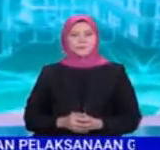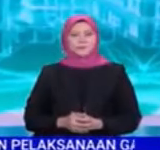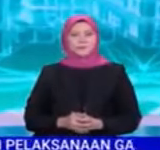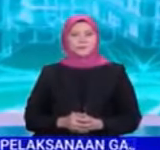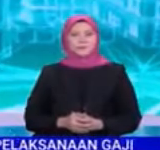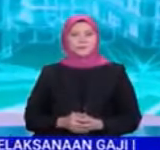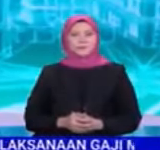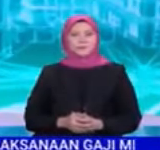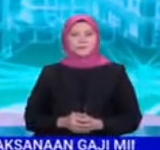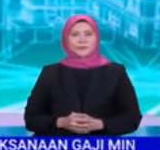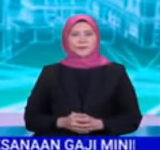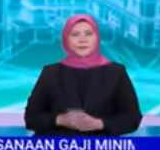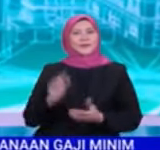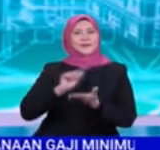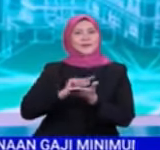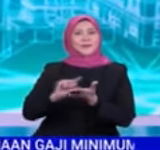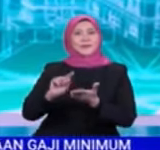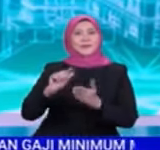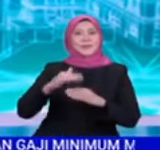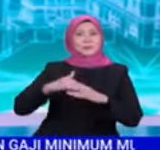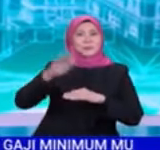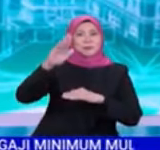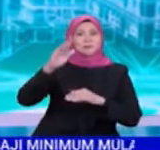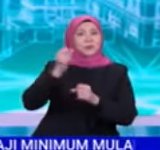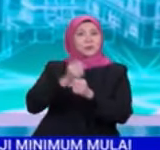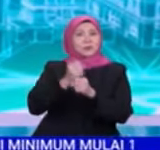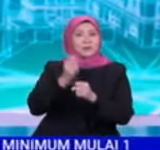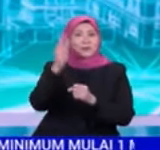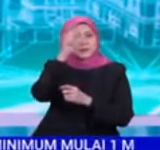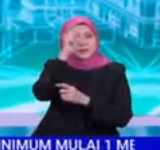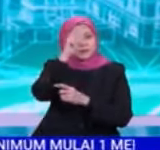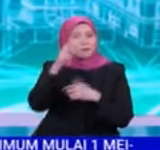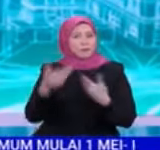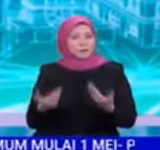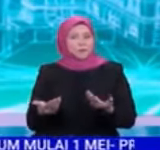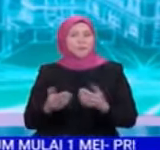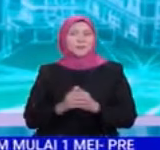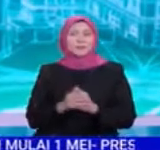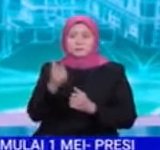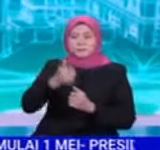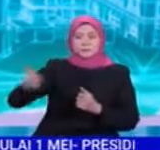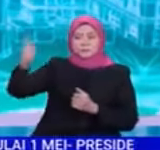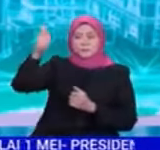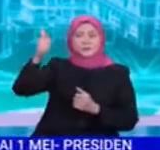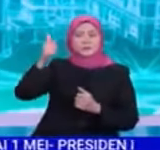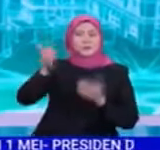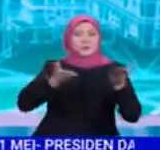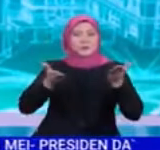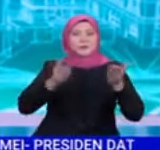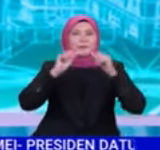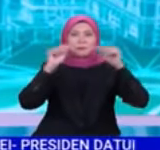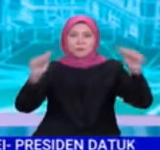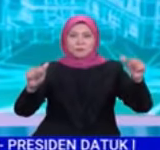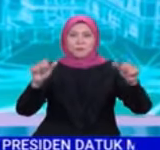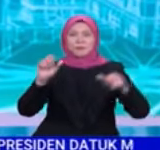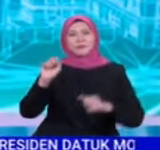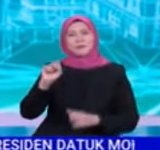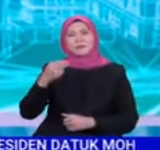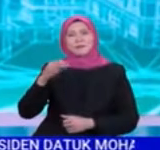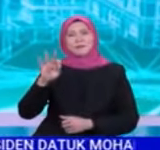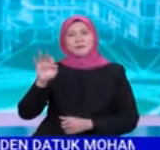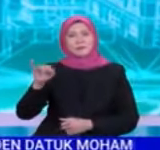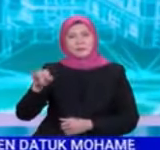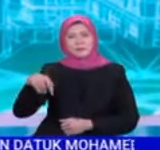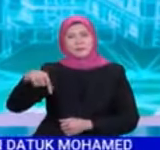hai bagi gaji minimum penjawat awam pula ketua pengarah hikmatan awam Datuk Sri mohd Syafiq Abdullah berkata